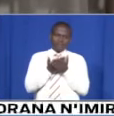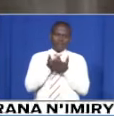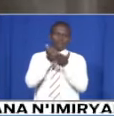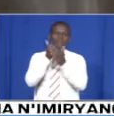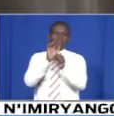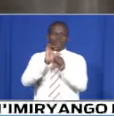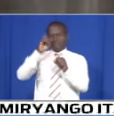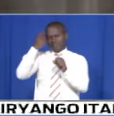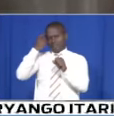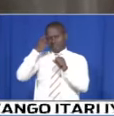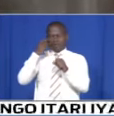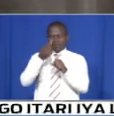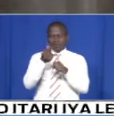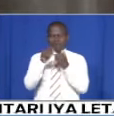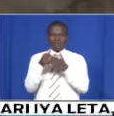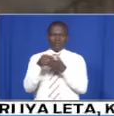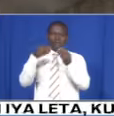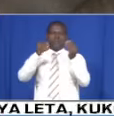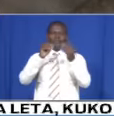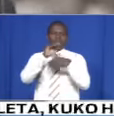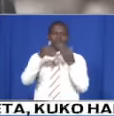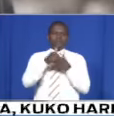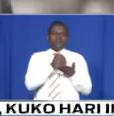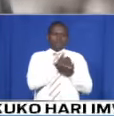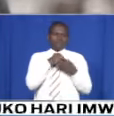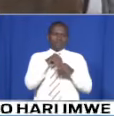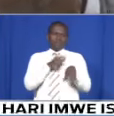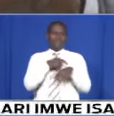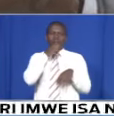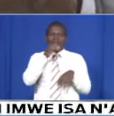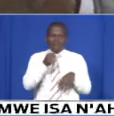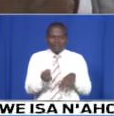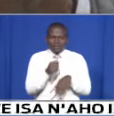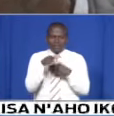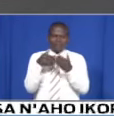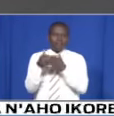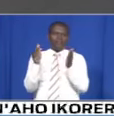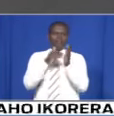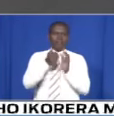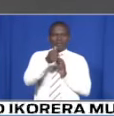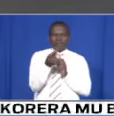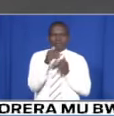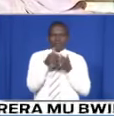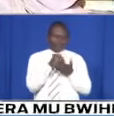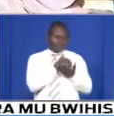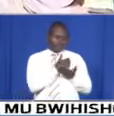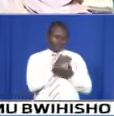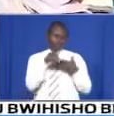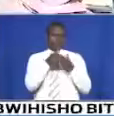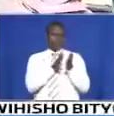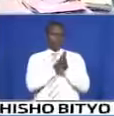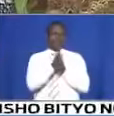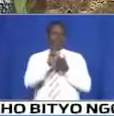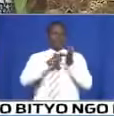gufasha leta kuzabonera amafaranga azahabwa wakizigamyemo igihe azaba ageze mu zabukuru kandi aya mafaranga yazigamwe akaba yanashorwa mu